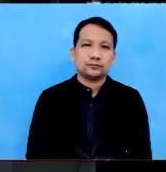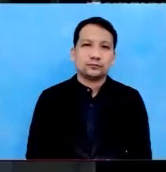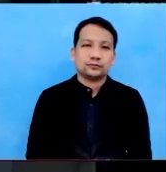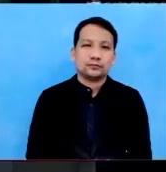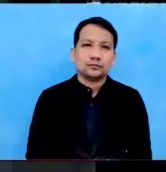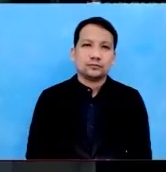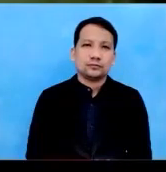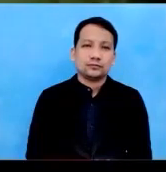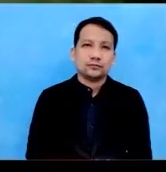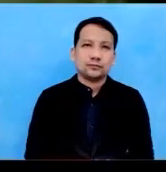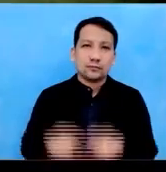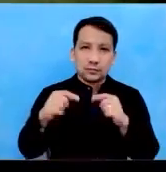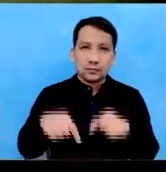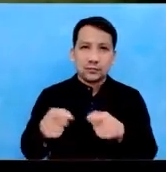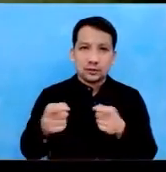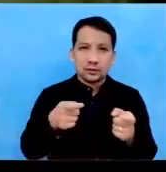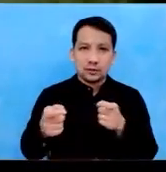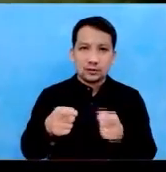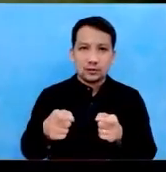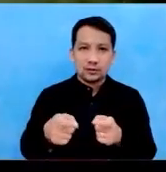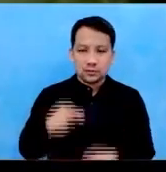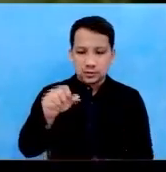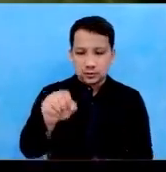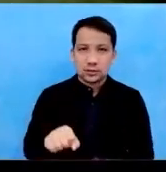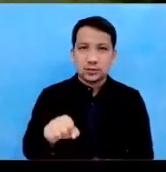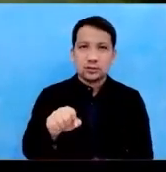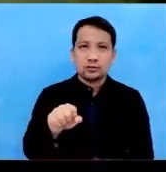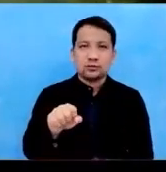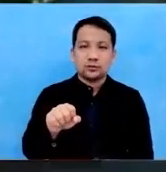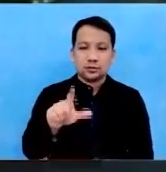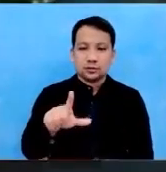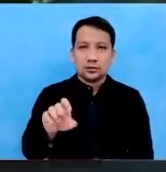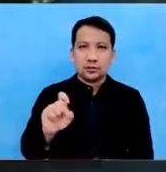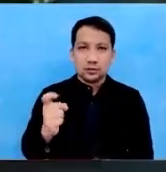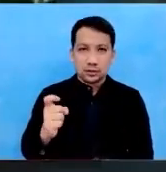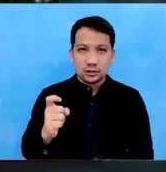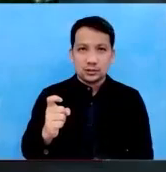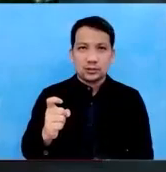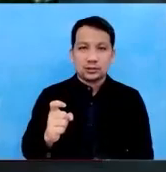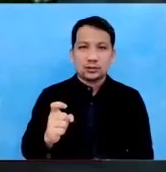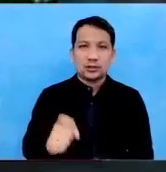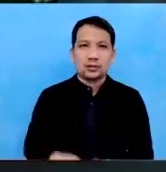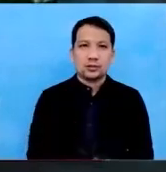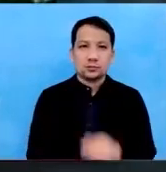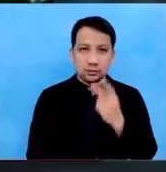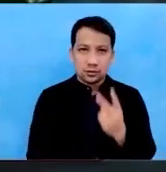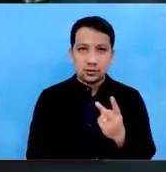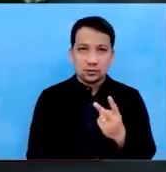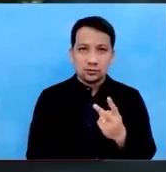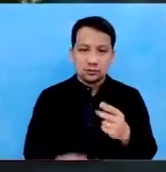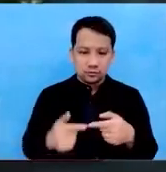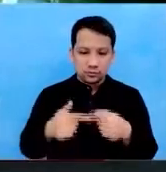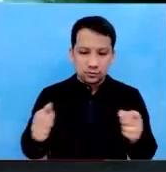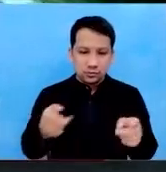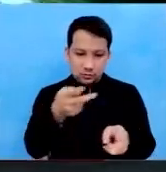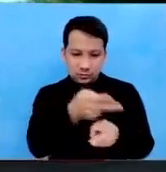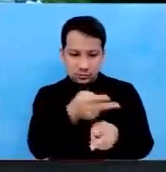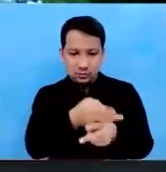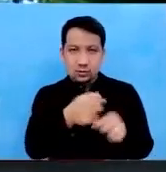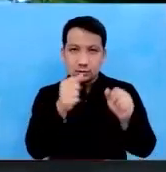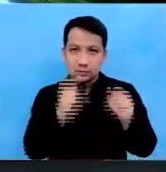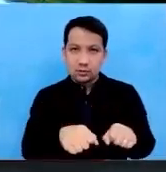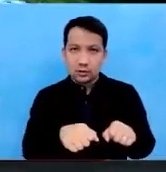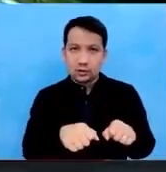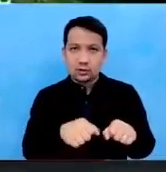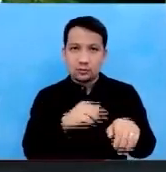Dito sa control room ng South Luzon Expressway o SLEX, dalawang pangunahing toll plaza ang binabantayan na posibleng magkaroon